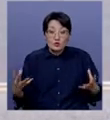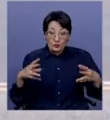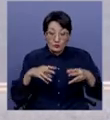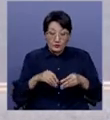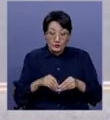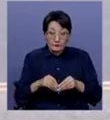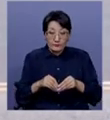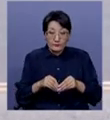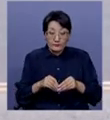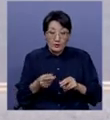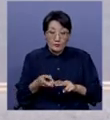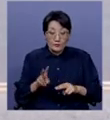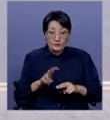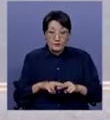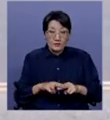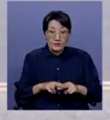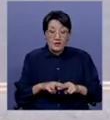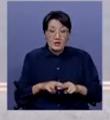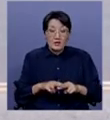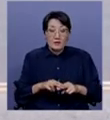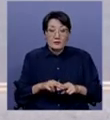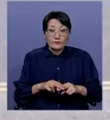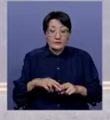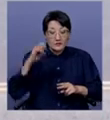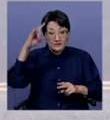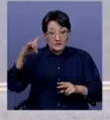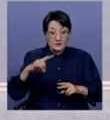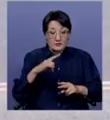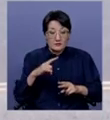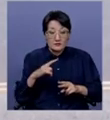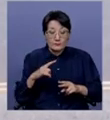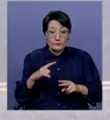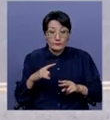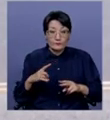шоғырланып, осы елдің бір